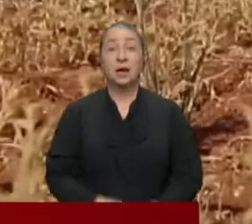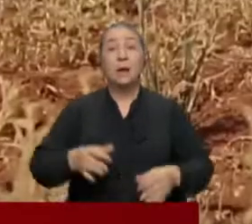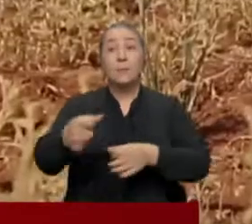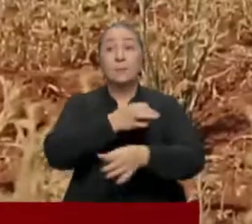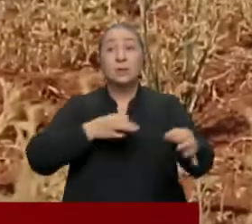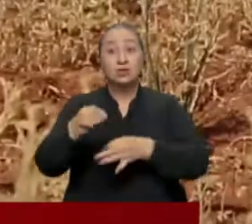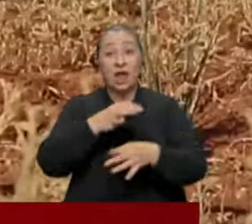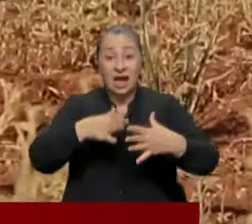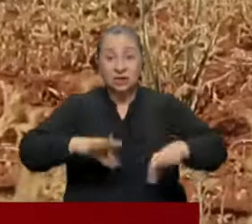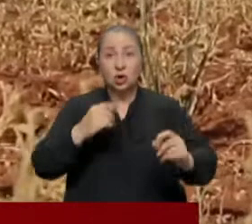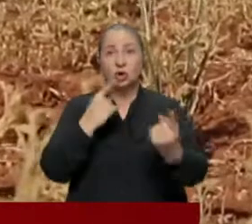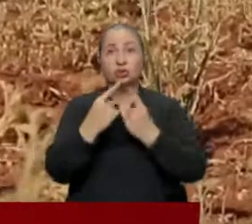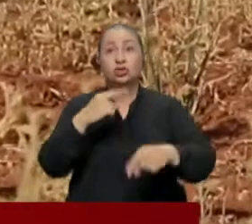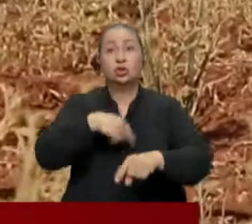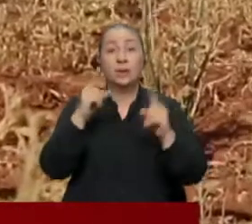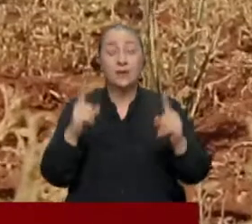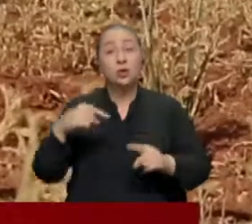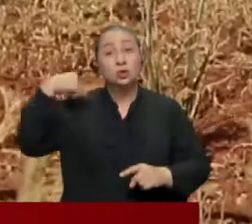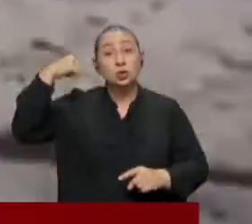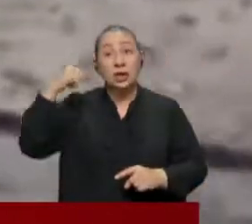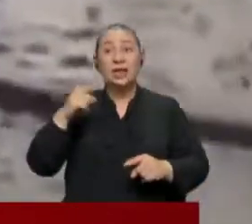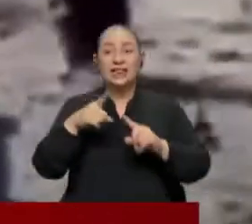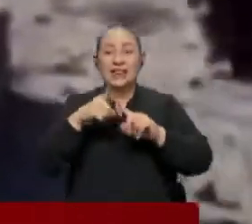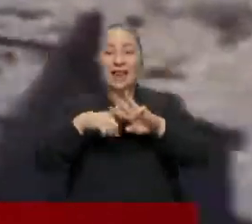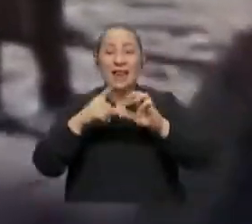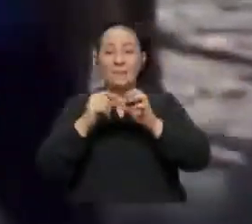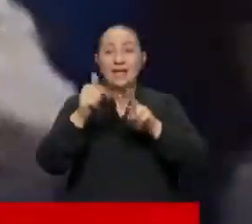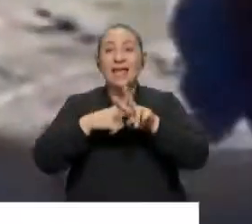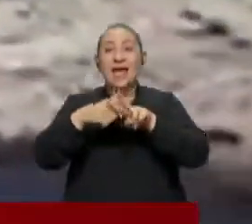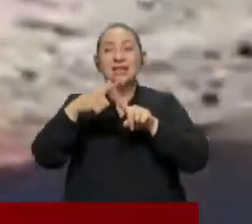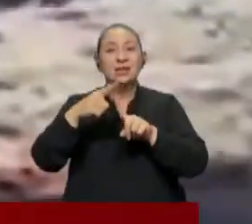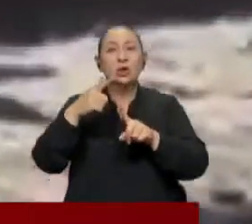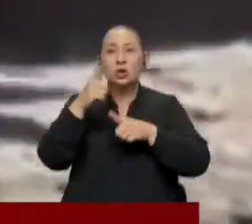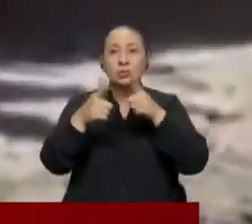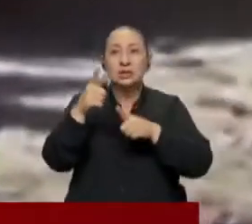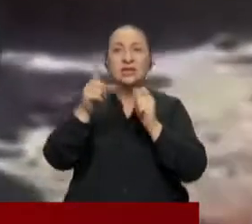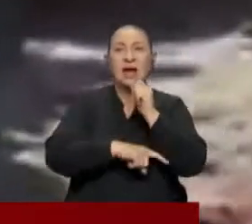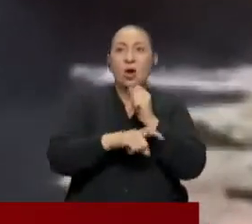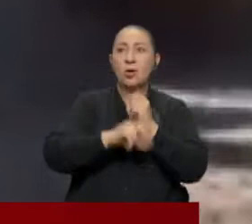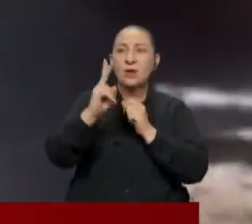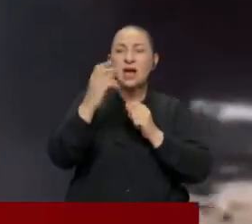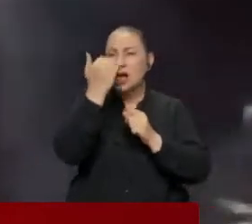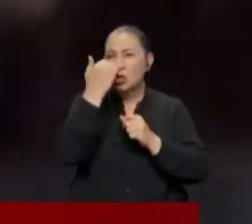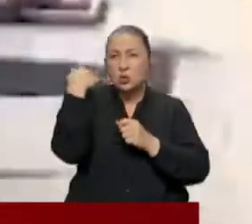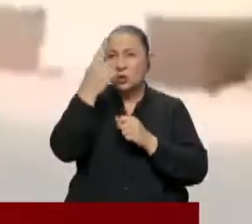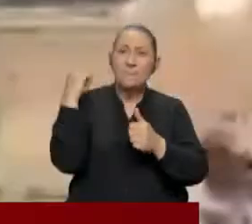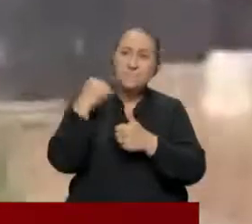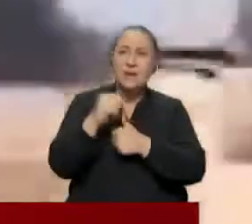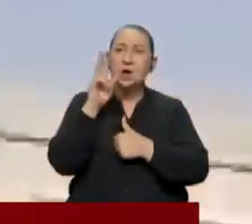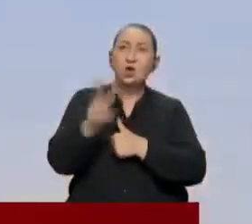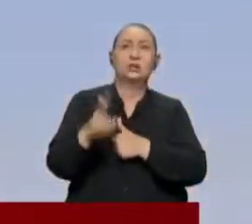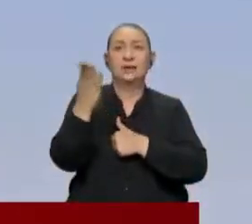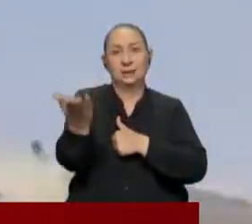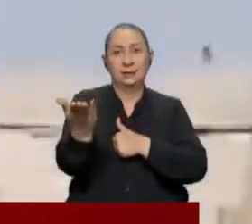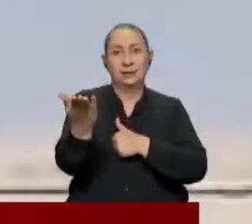Harekat hazırlıklarının konuşulduğu dönemde Suriye'nin Tel Abyad kentinden gelen görüntüler terör örgütünün kanlı yüzünü bir kez daha gözler